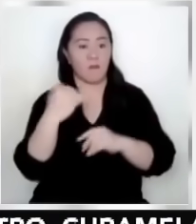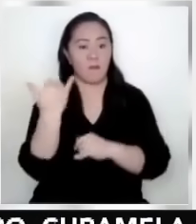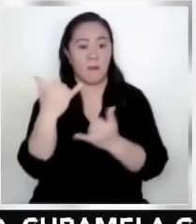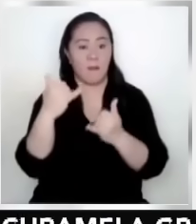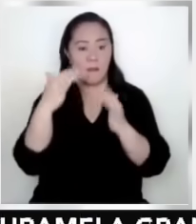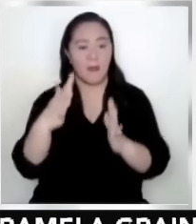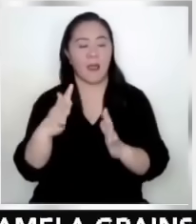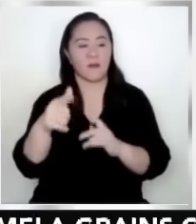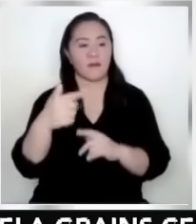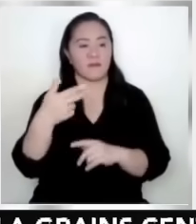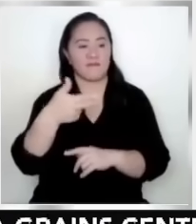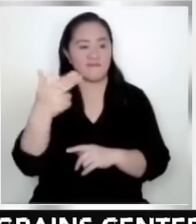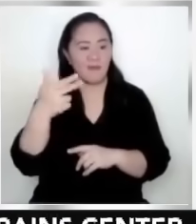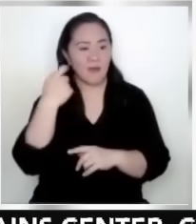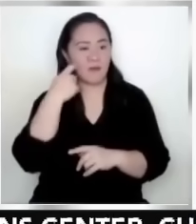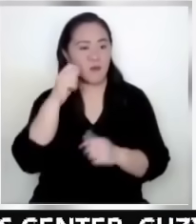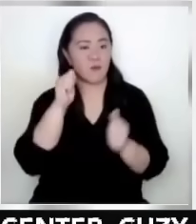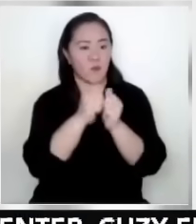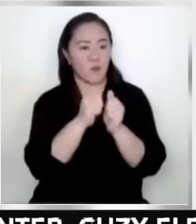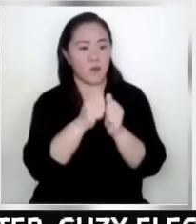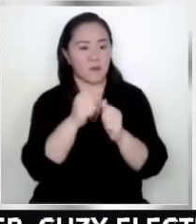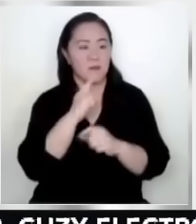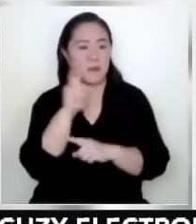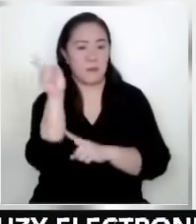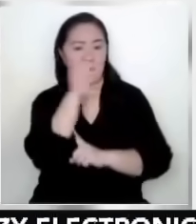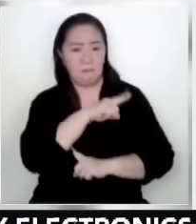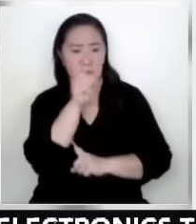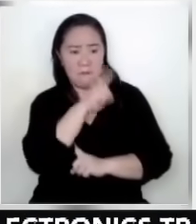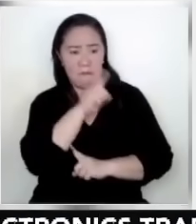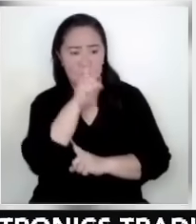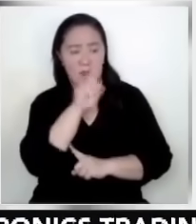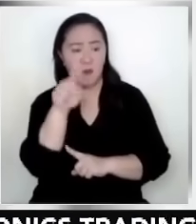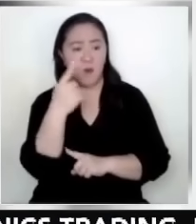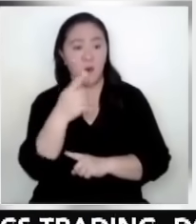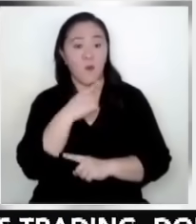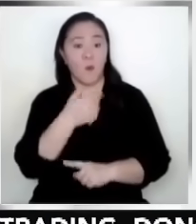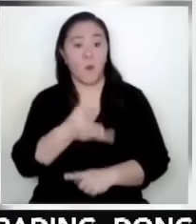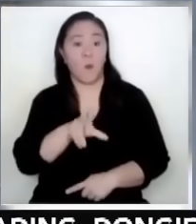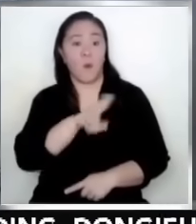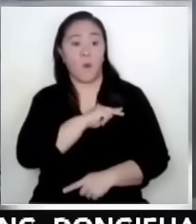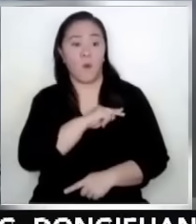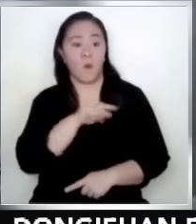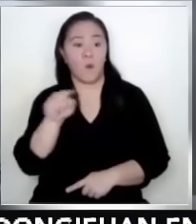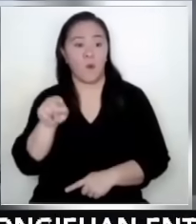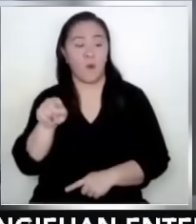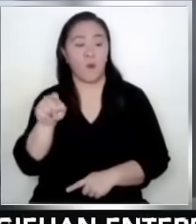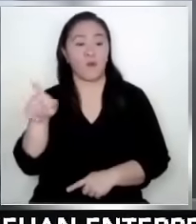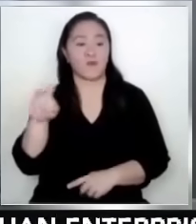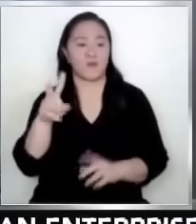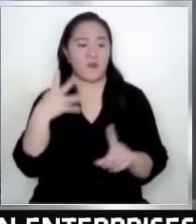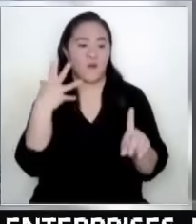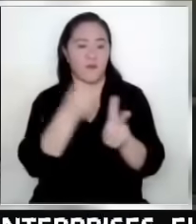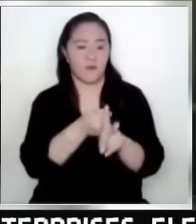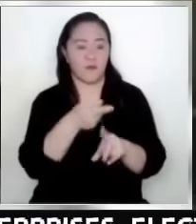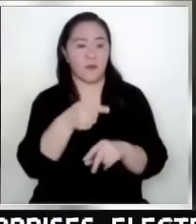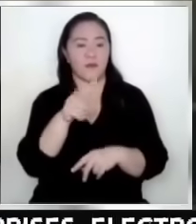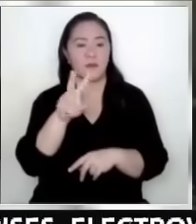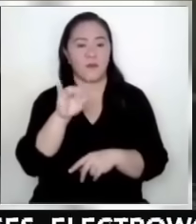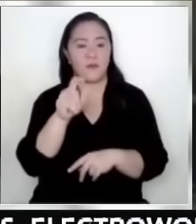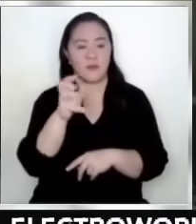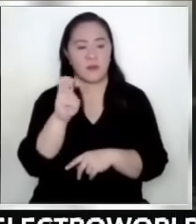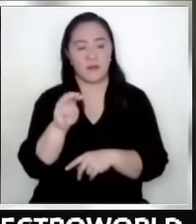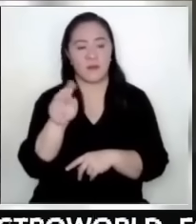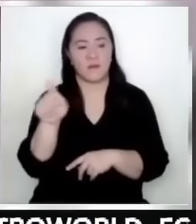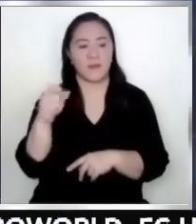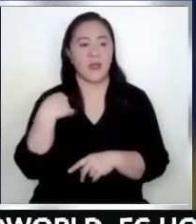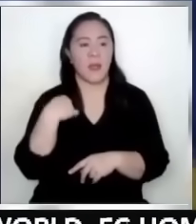na mukhang shabu pero peke rin pala na parehong pag-aari umano ng isa sa mga biktima. Malaki raw ang posibilidad na may illegal na nangyayari